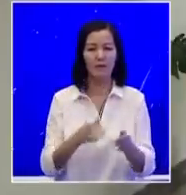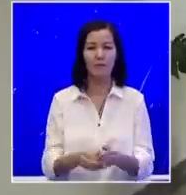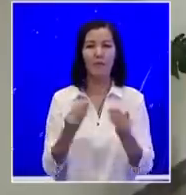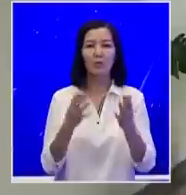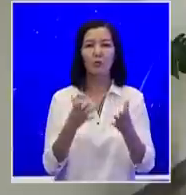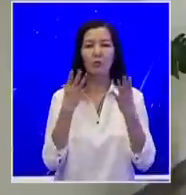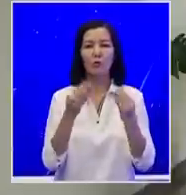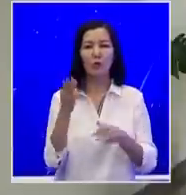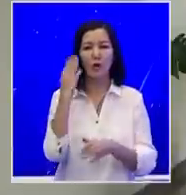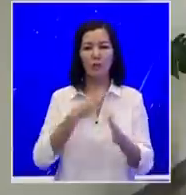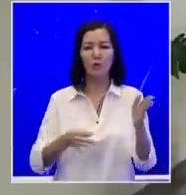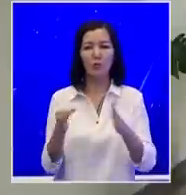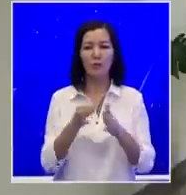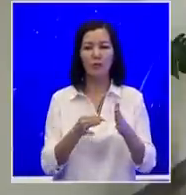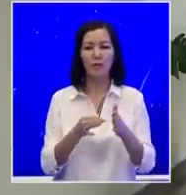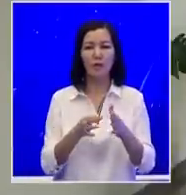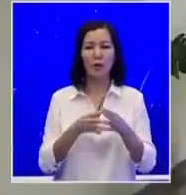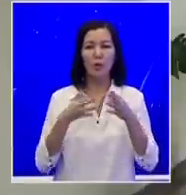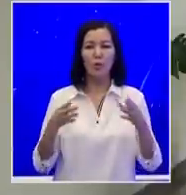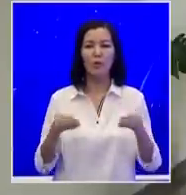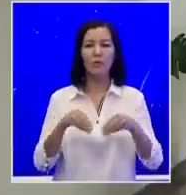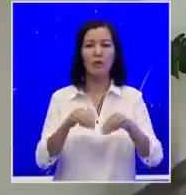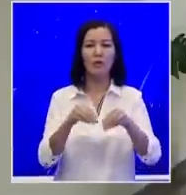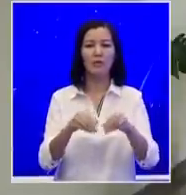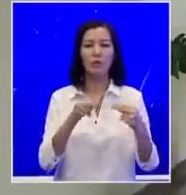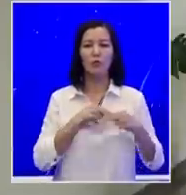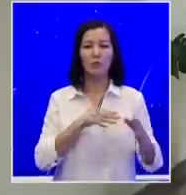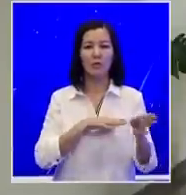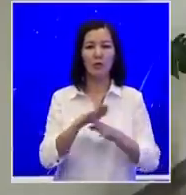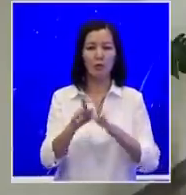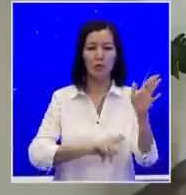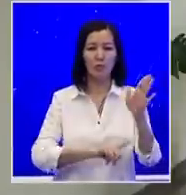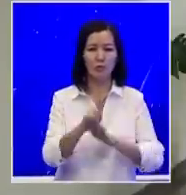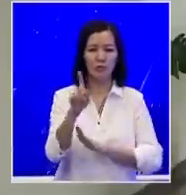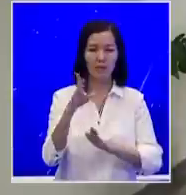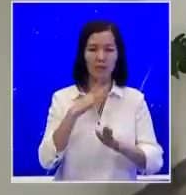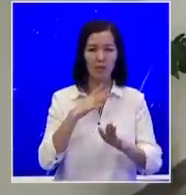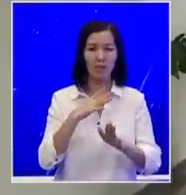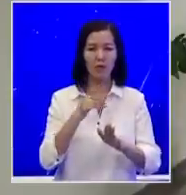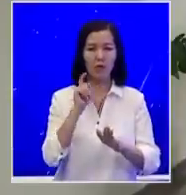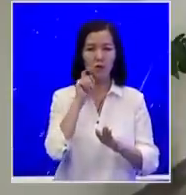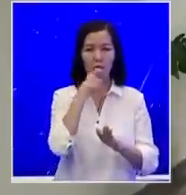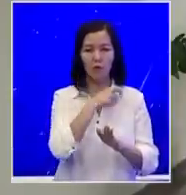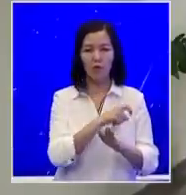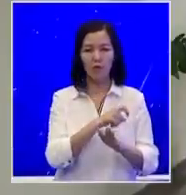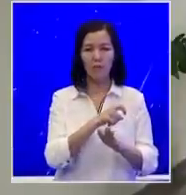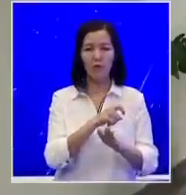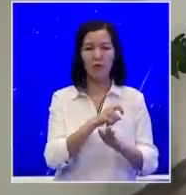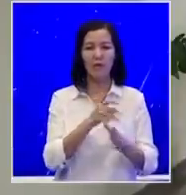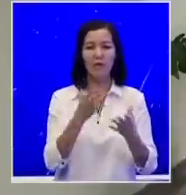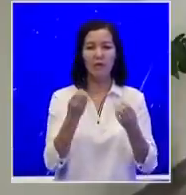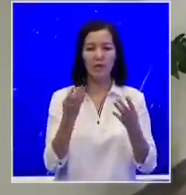біздің Алматы облыста көктемгі дала жұмыстары толығымен басталып кетті. Жүгерімен